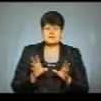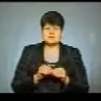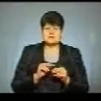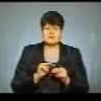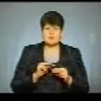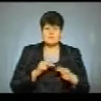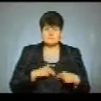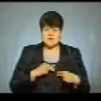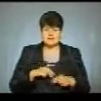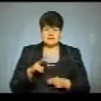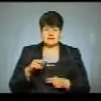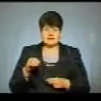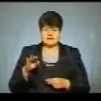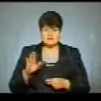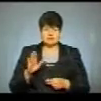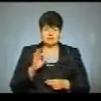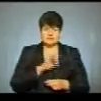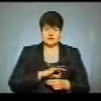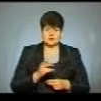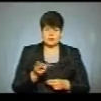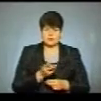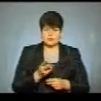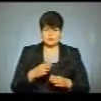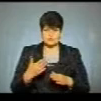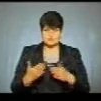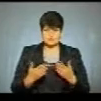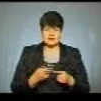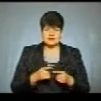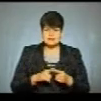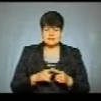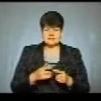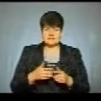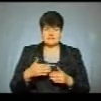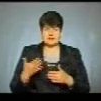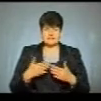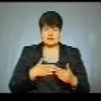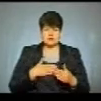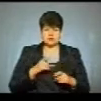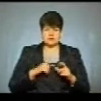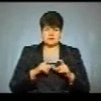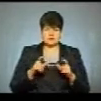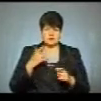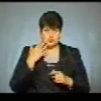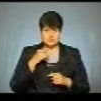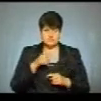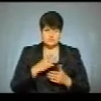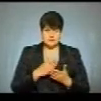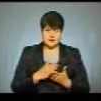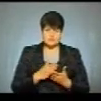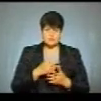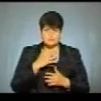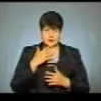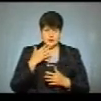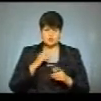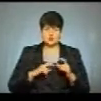та Тернопільщини буде вигідна обом сторонам. Це вигідно нашим університетам, коли вони мають